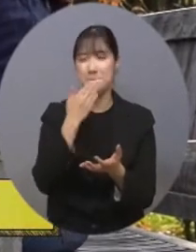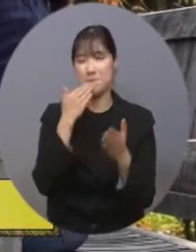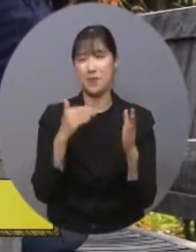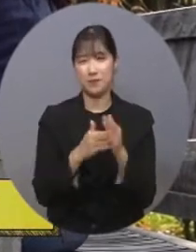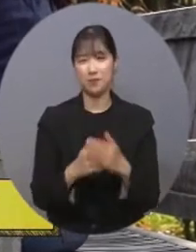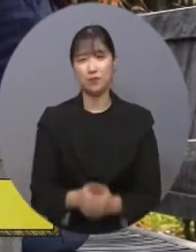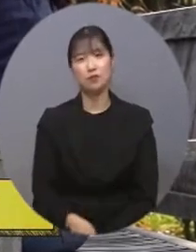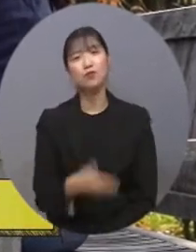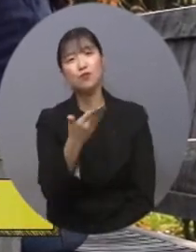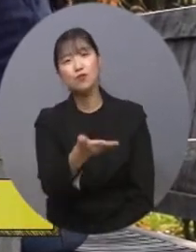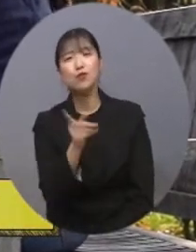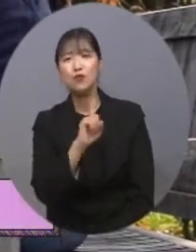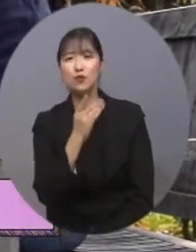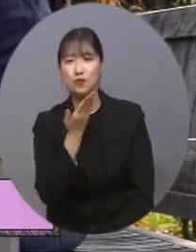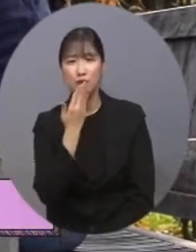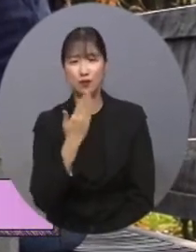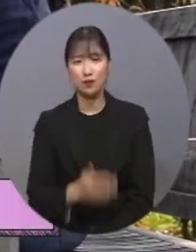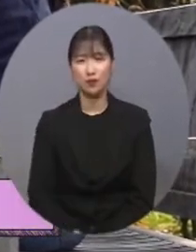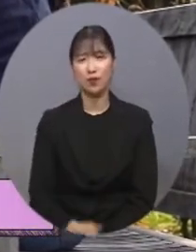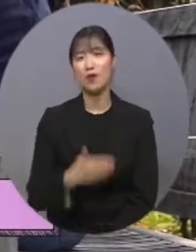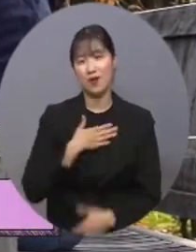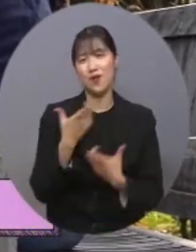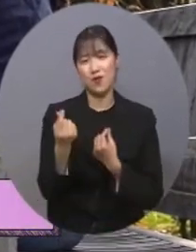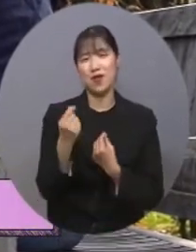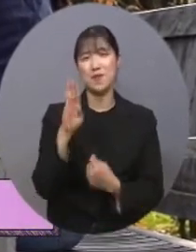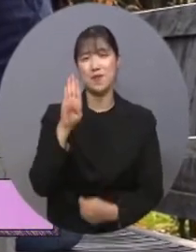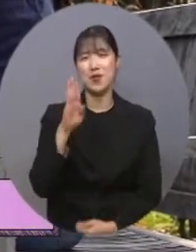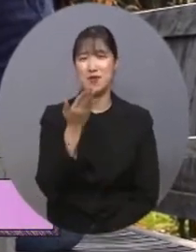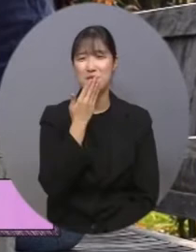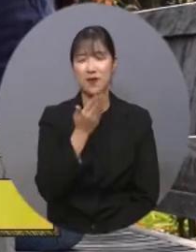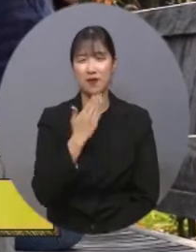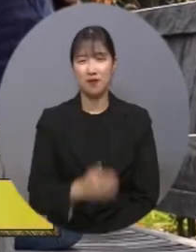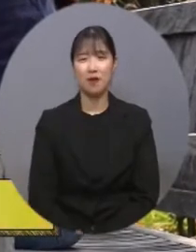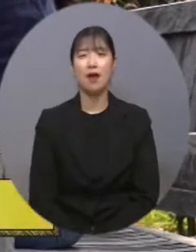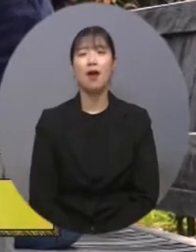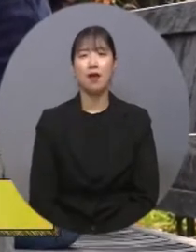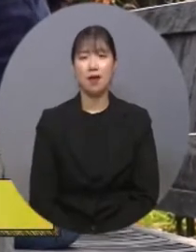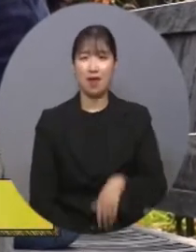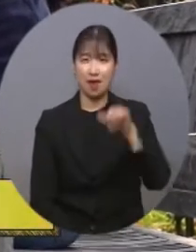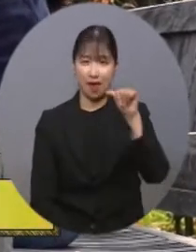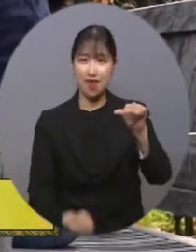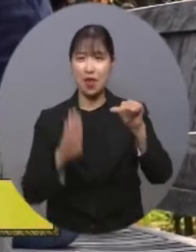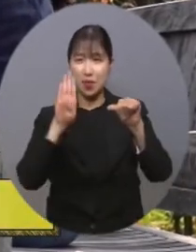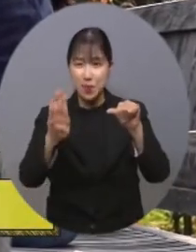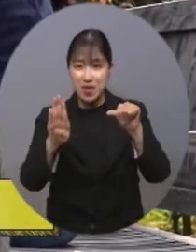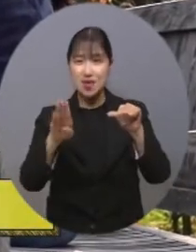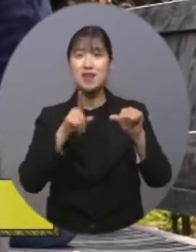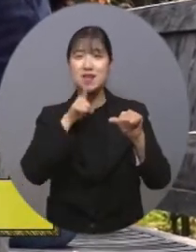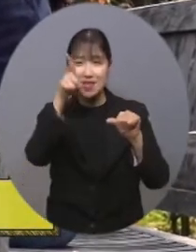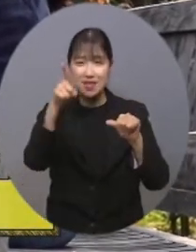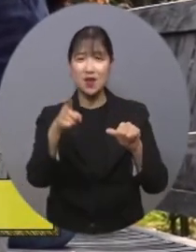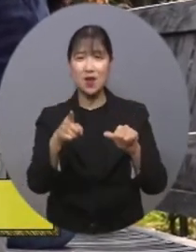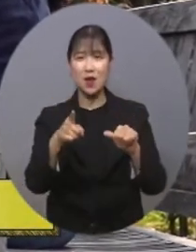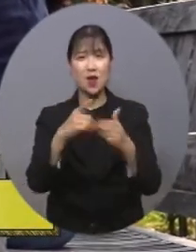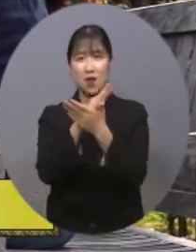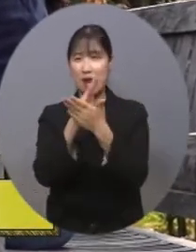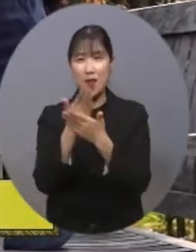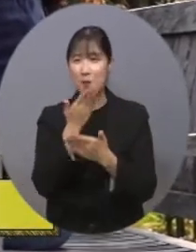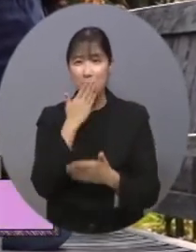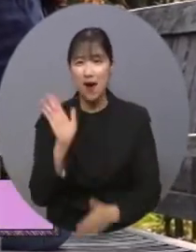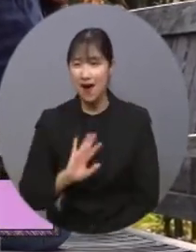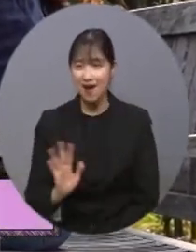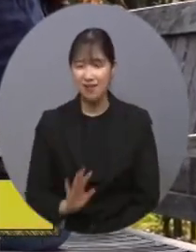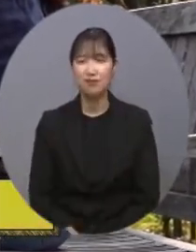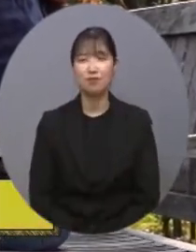네. 아, 그럼 어떤 메뉴 드셨어요? 저도 똑같은 B로. 아 같이 보통 네. A, B 이렇게 시켜가지고 나눠 먹고 이러진